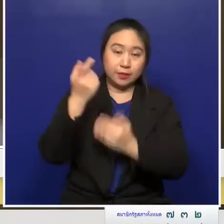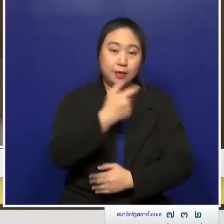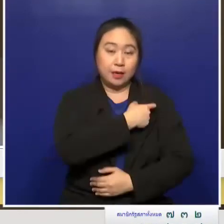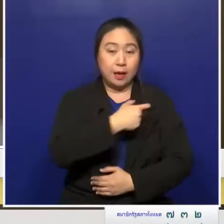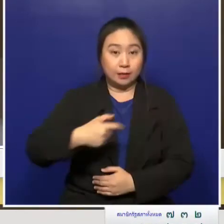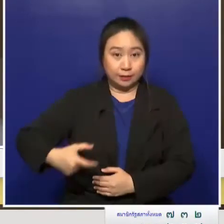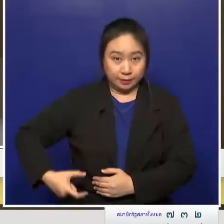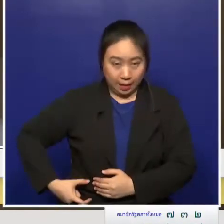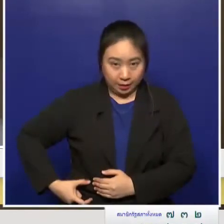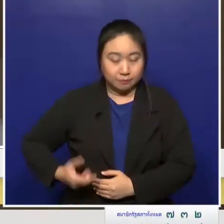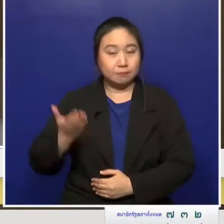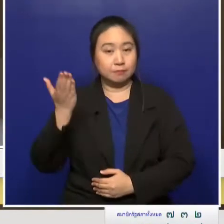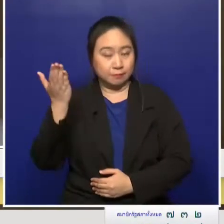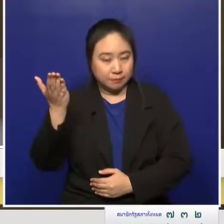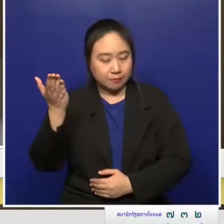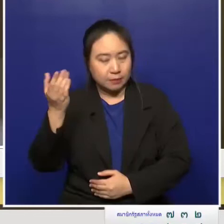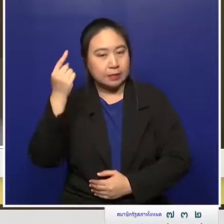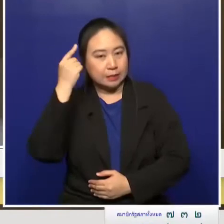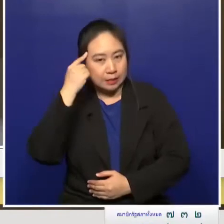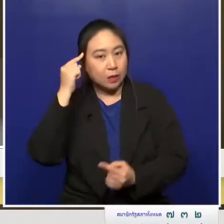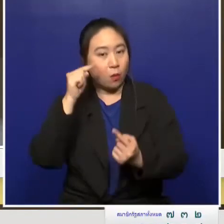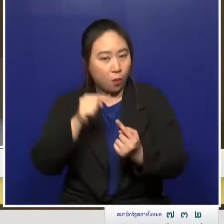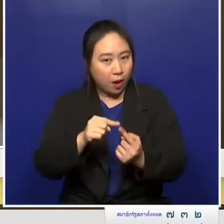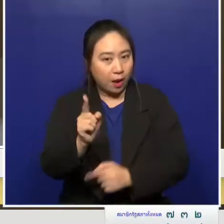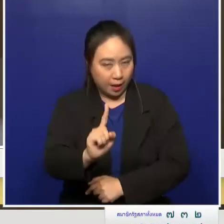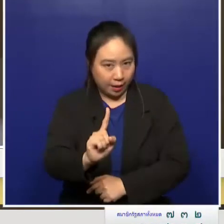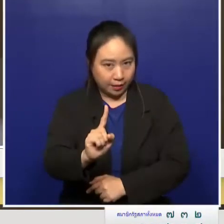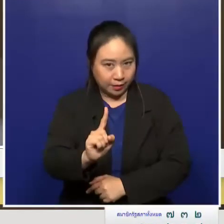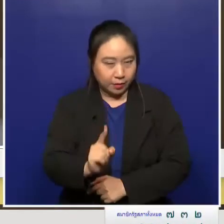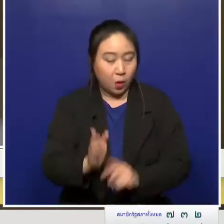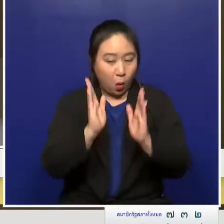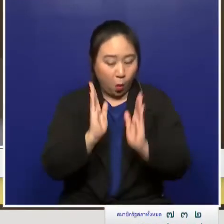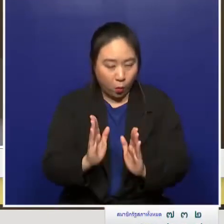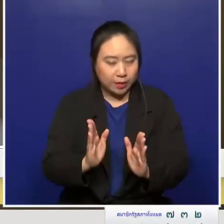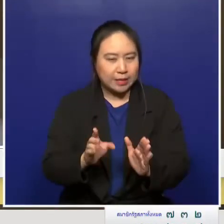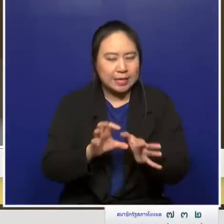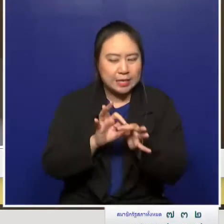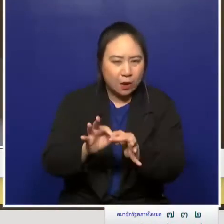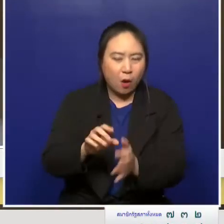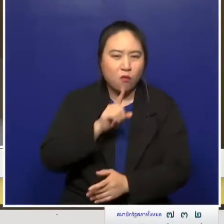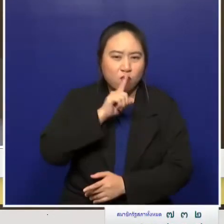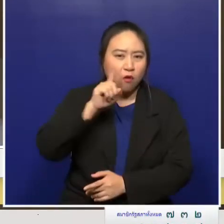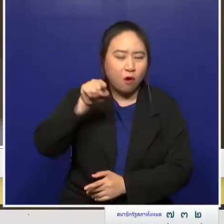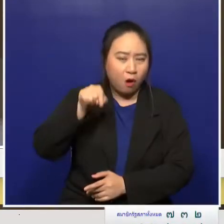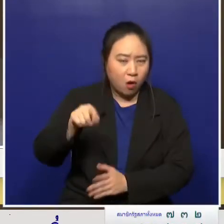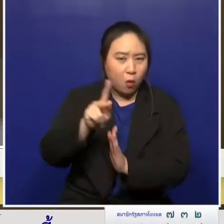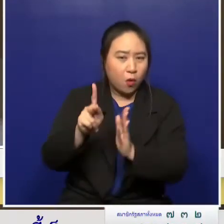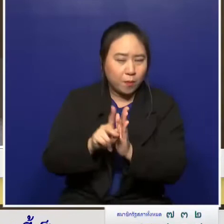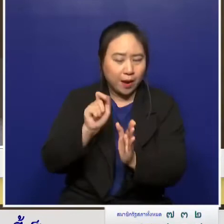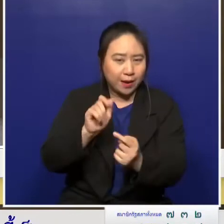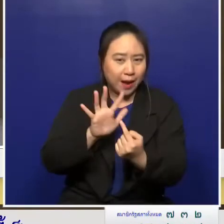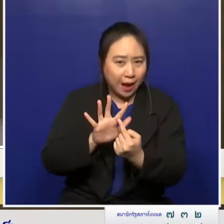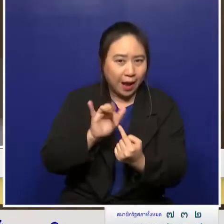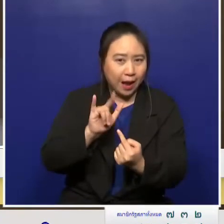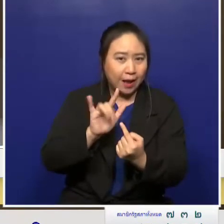ทรงมีพระราชประสงค์ไม่ดำเนินคดีแก่ผู้ที่ถูกกล่าวหาตามประมวลกฎหมายอาญามาตร